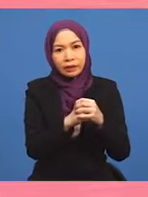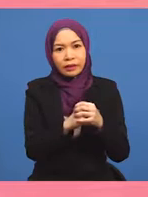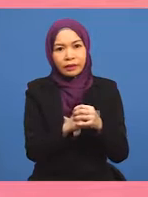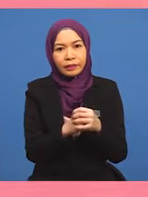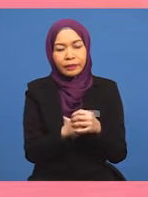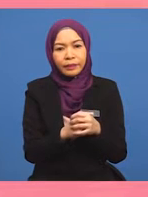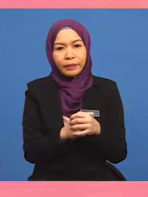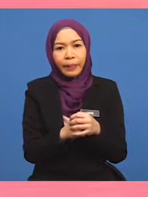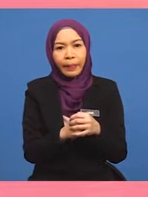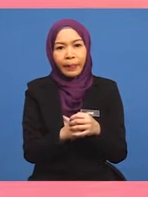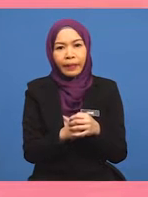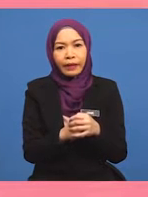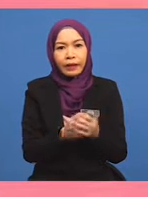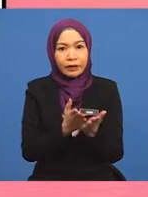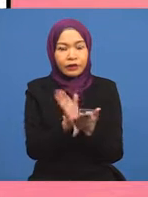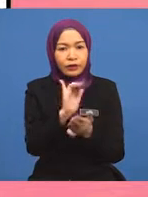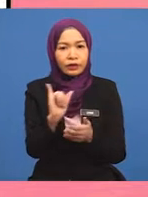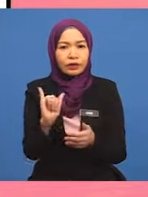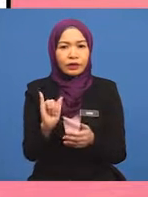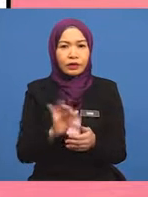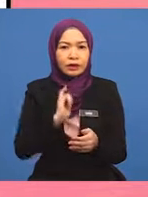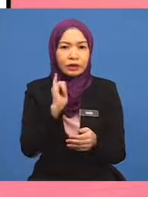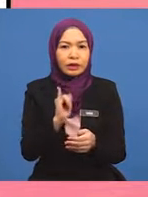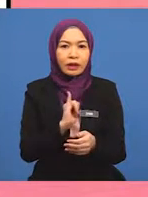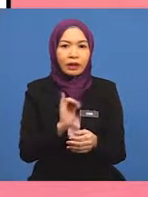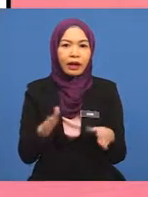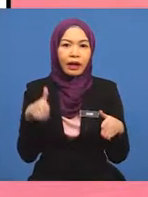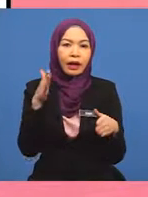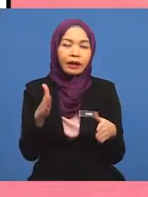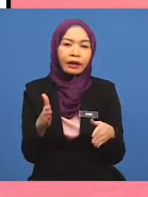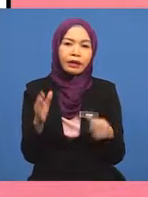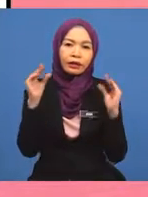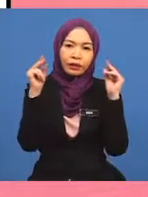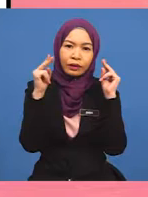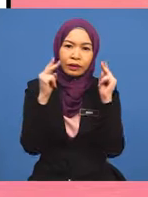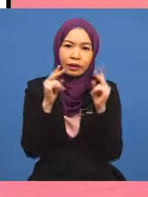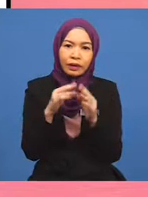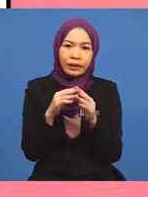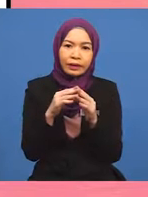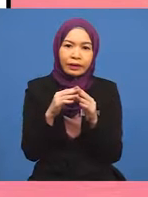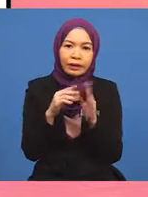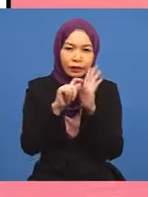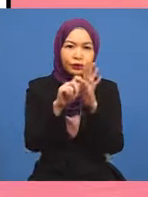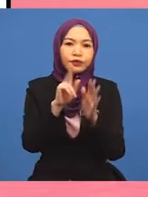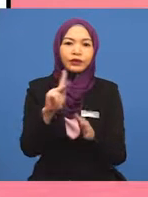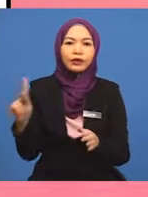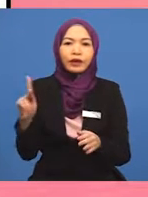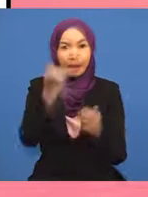Seterusnya, cikgu akan tunjukkan lakaran perkembangan idea yang ketiga.